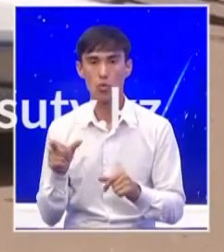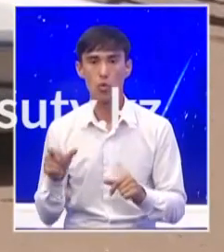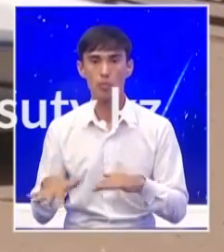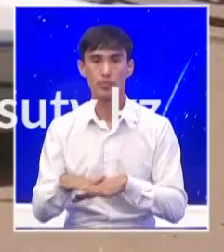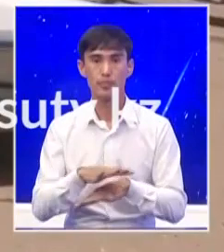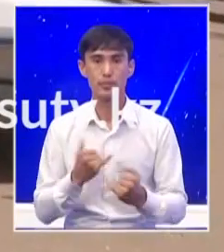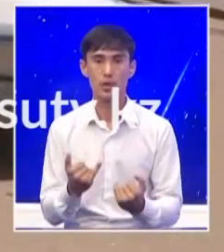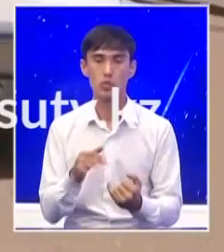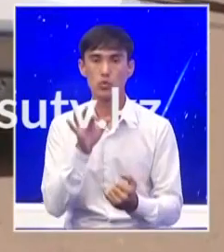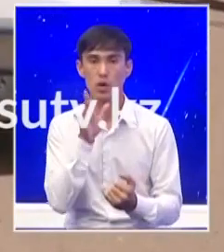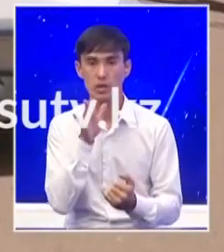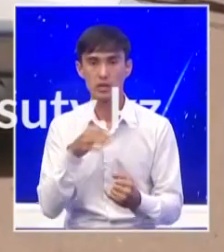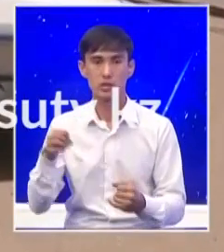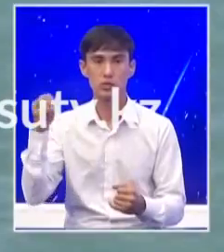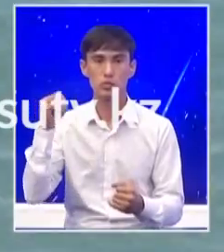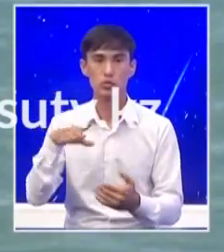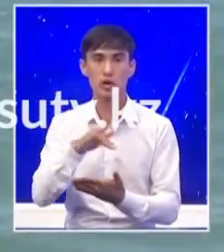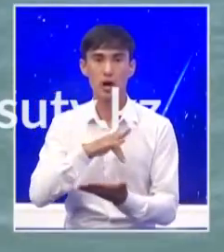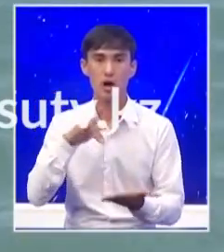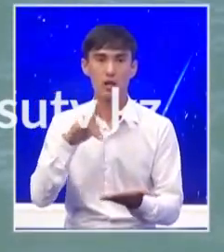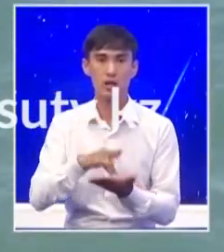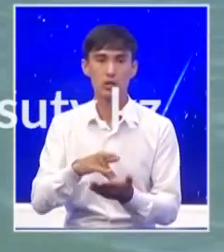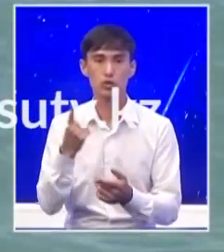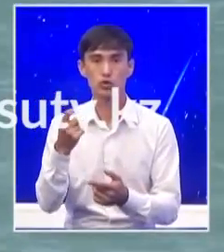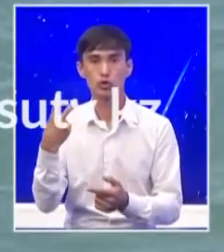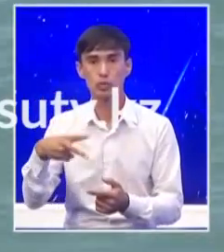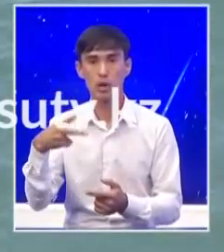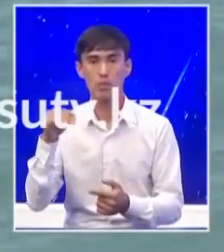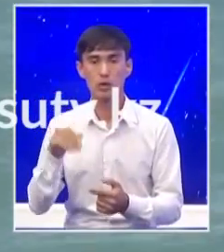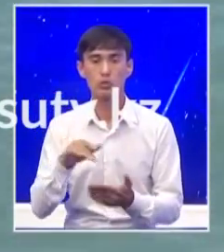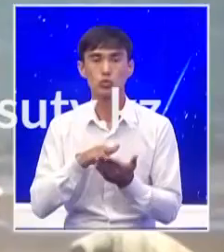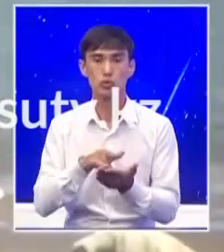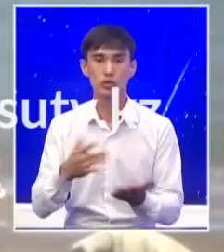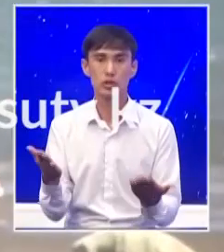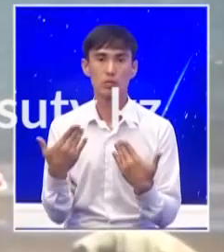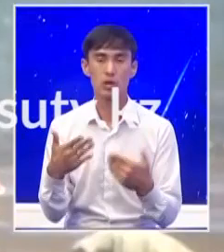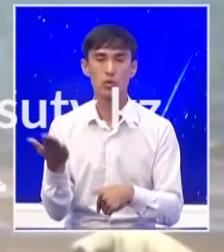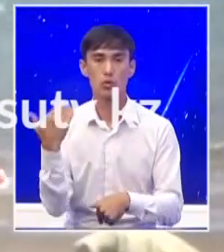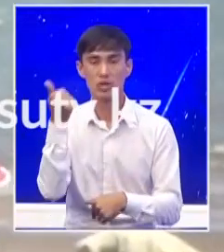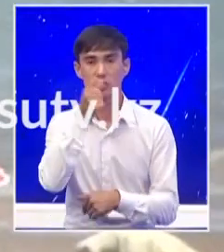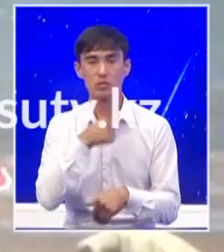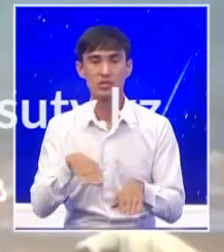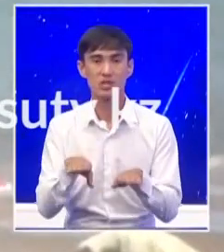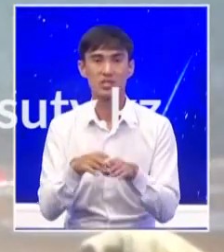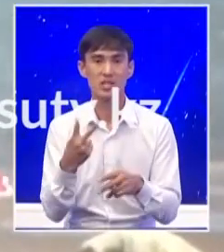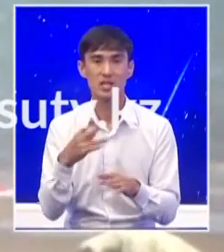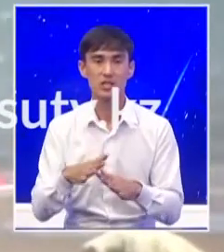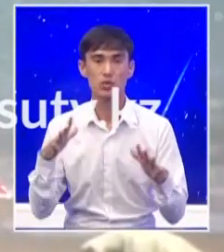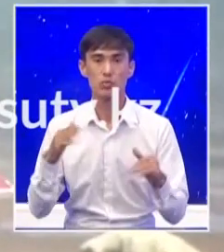Осы уақытқа дейін күн шуақты қалада 120 мыңға жуық турист демалды. Бұл өткен жылмен салыстырғанда 2 есе